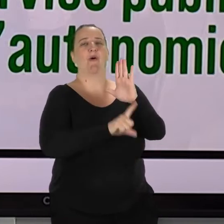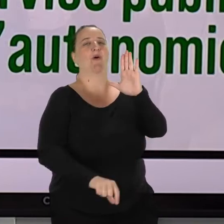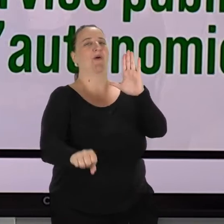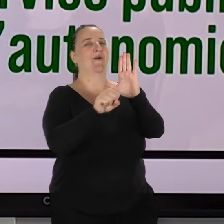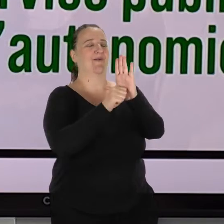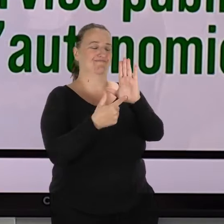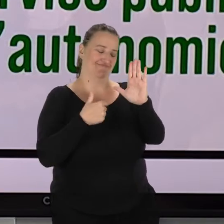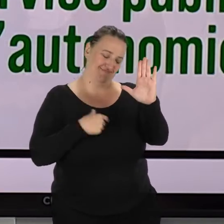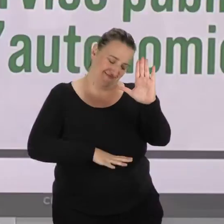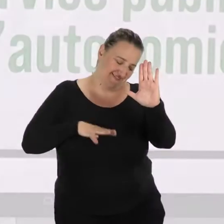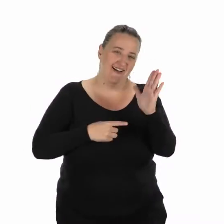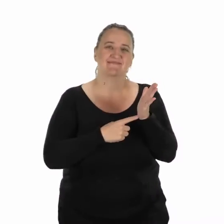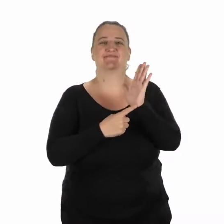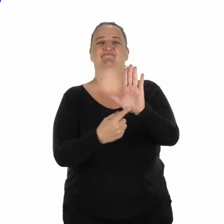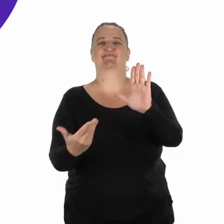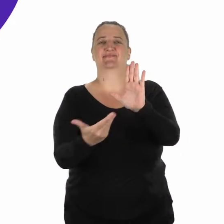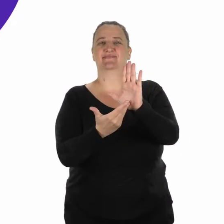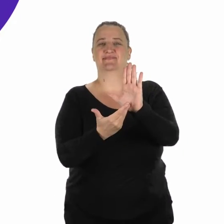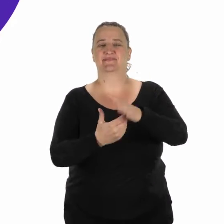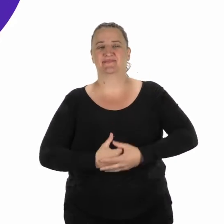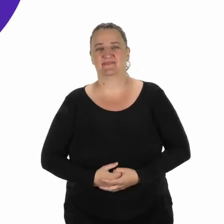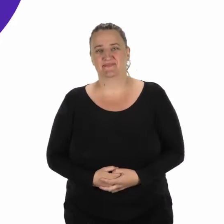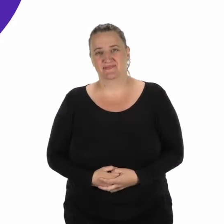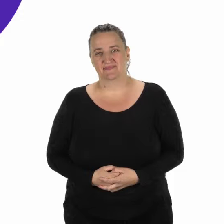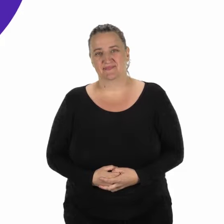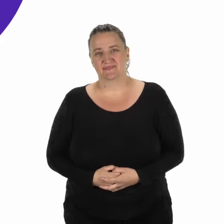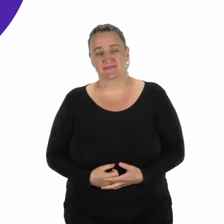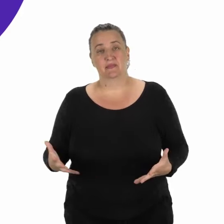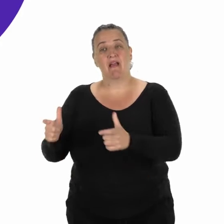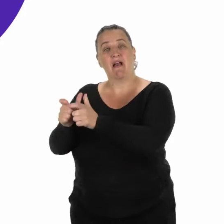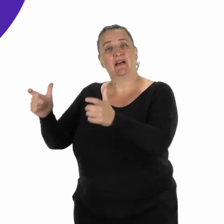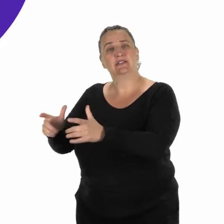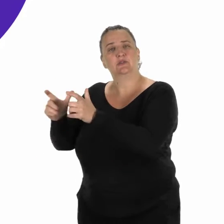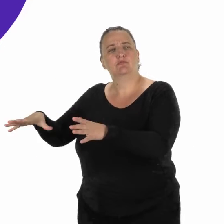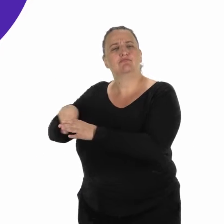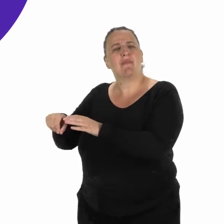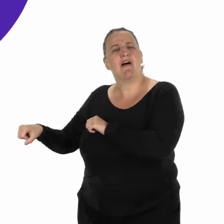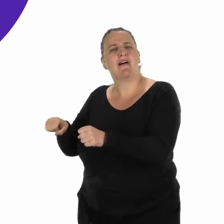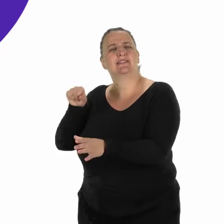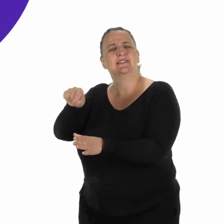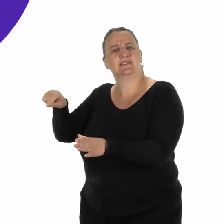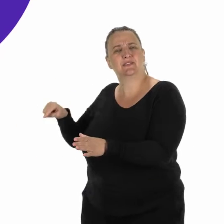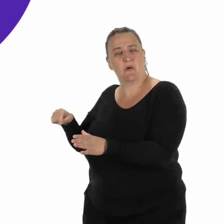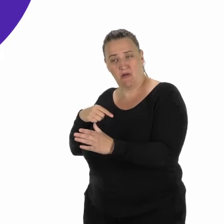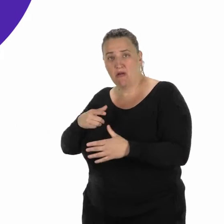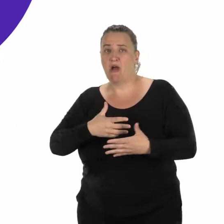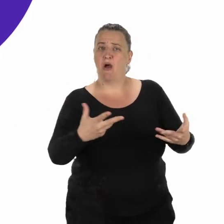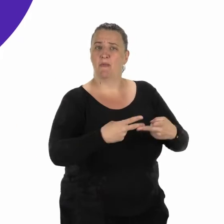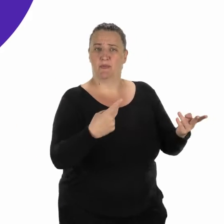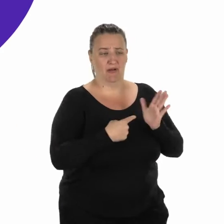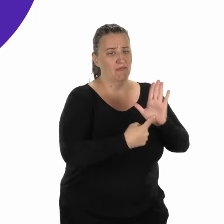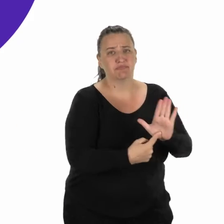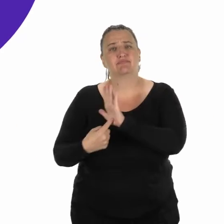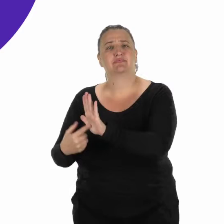parle. Voici le logo que nous sommes fiers de vous présenter aujourd'hui. Il a été testé auprès